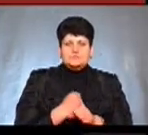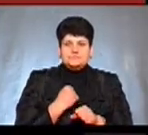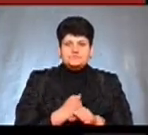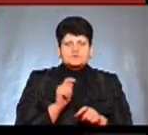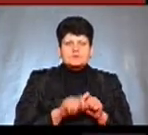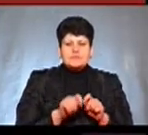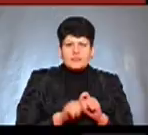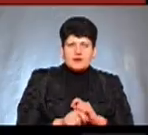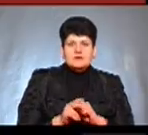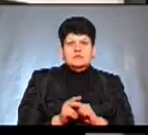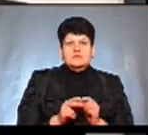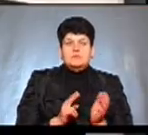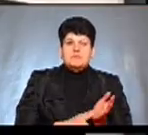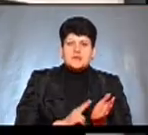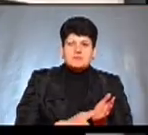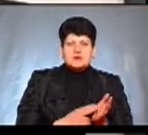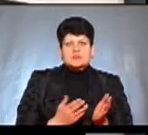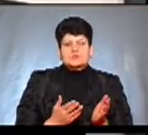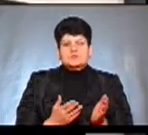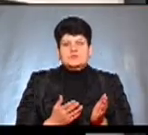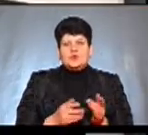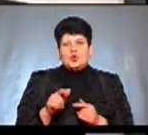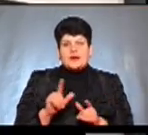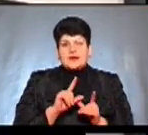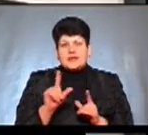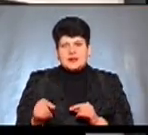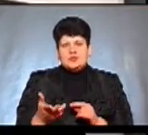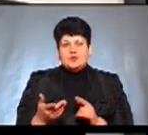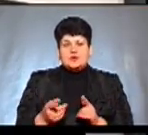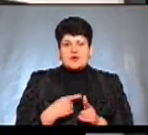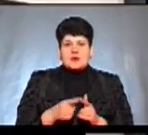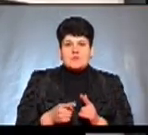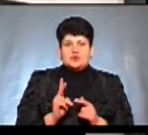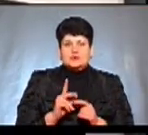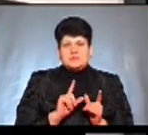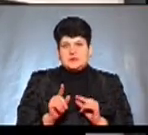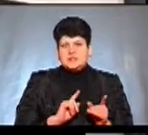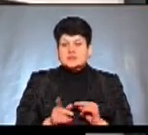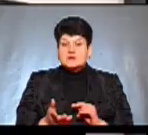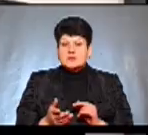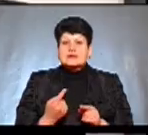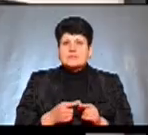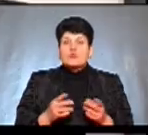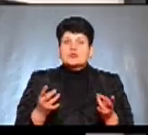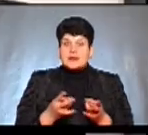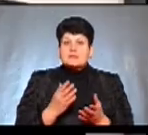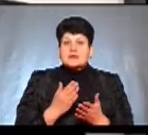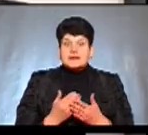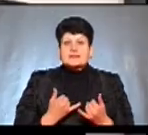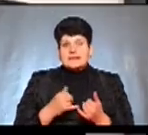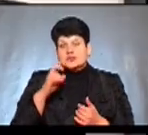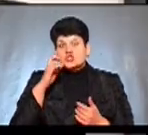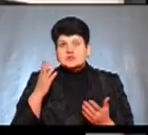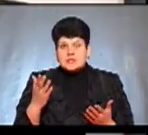перевіряти прописку тих людей, які їдуть, або автомобілі, які там пересуваються. Знову таки, потреба є для держави.